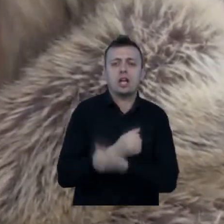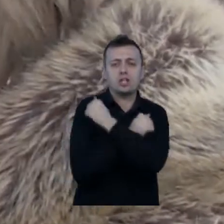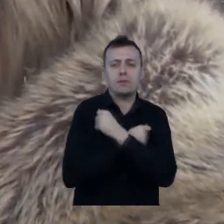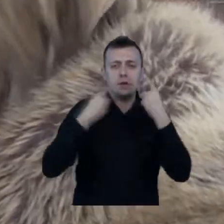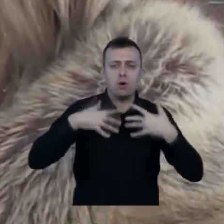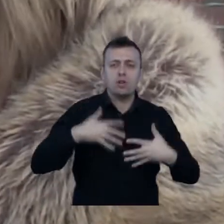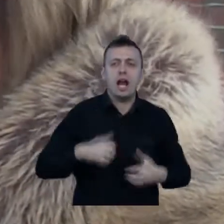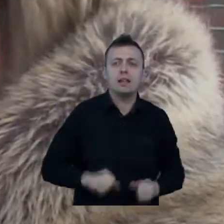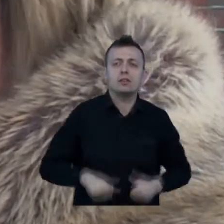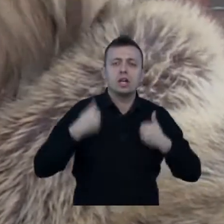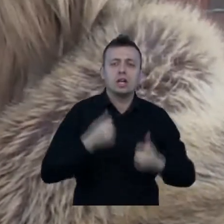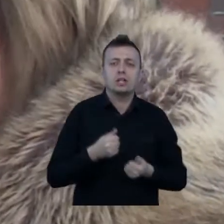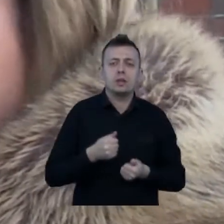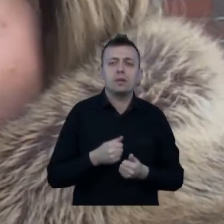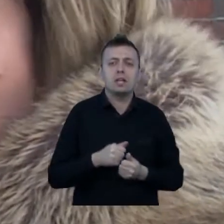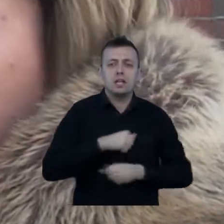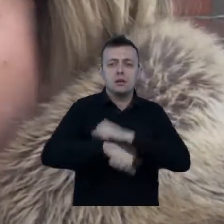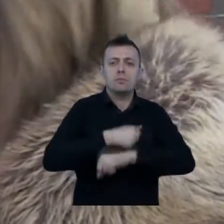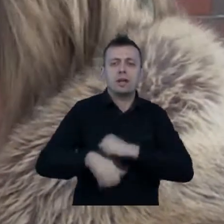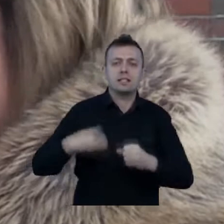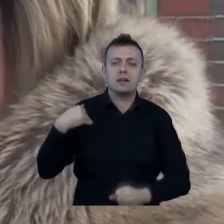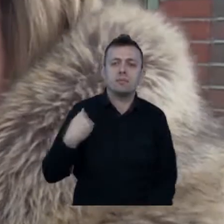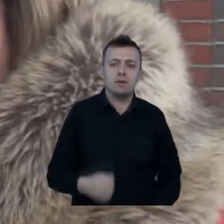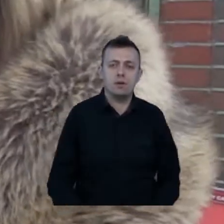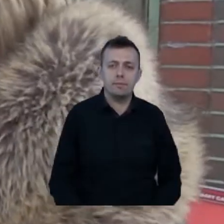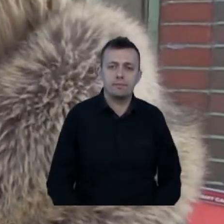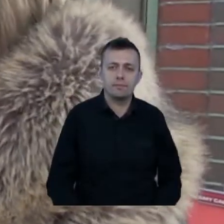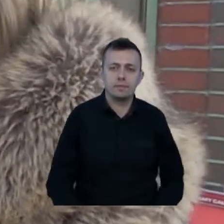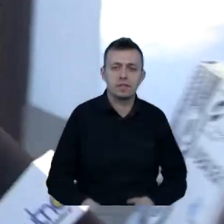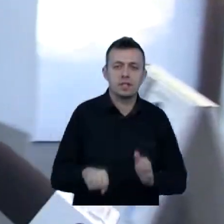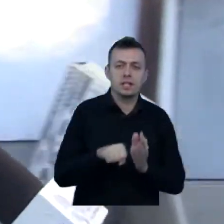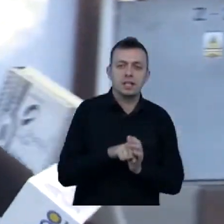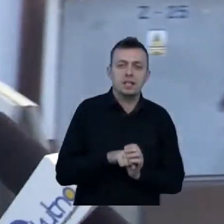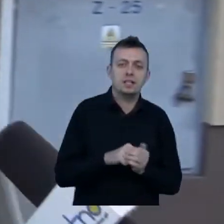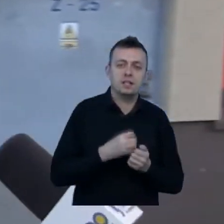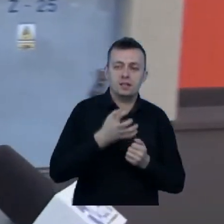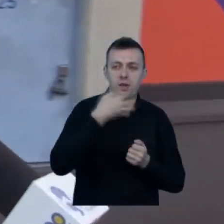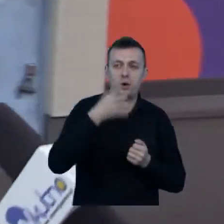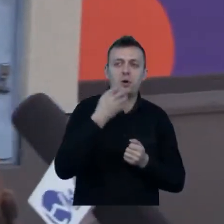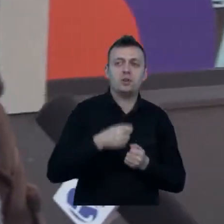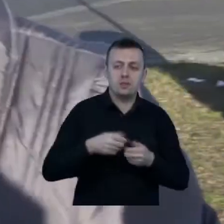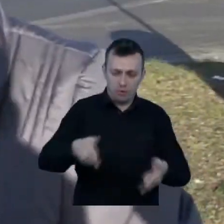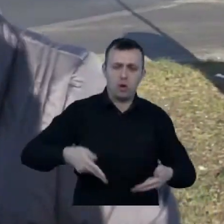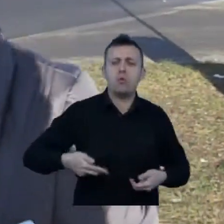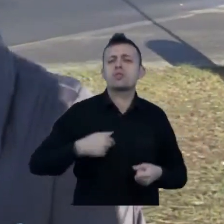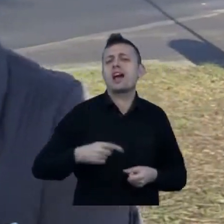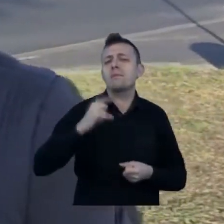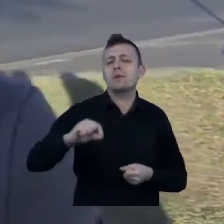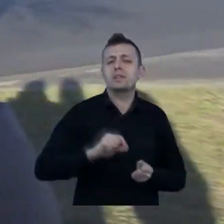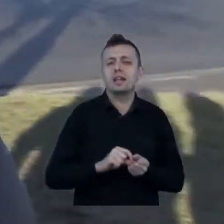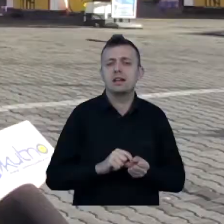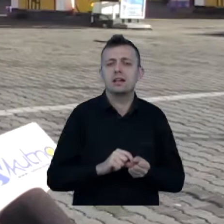potrzeba. Zdrowie, szczęście, miłość, radość i to wszystko. I praca, żeby była przede wszystkim. O, nie są, w domu siedzą. Do